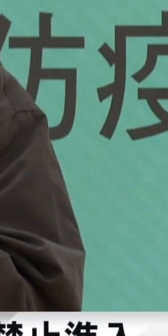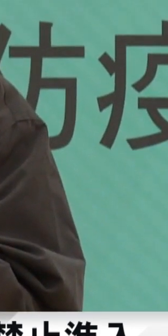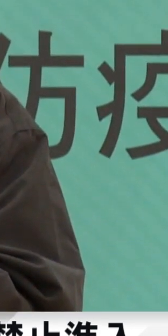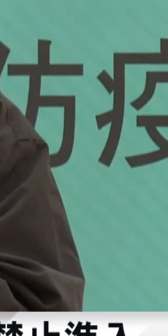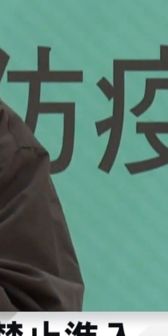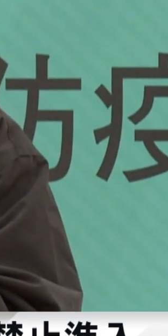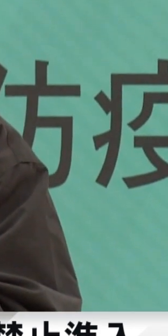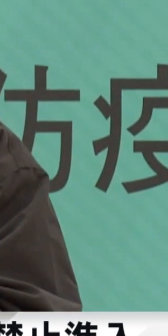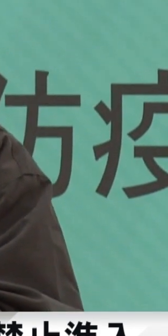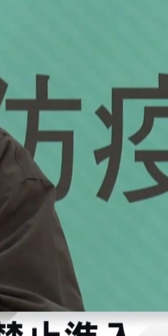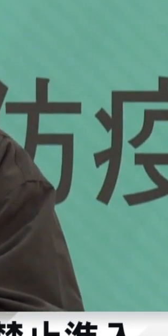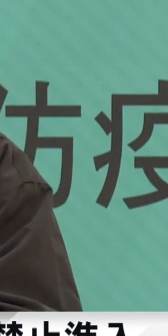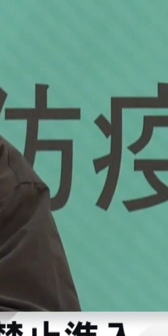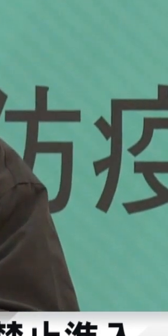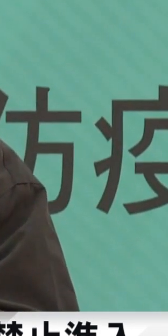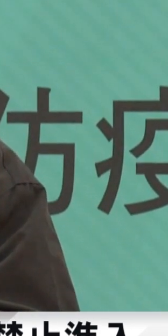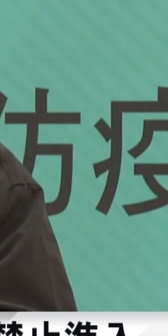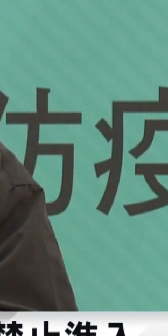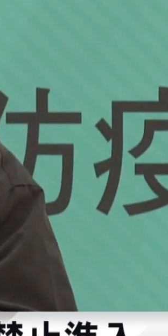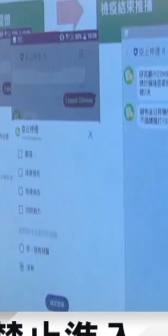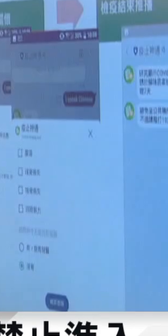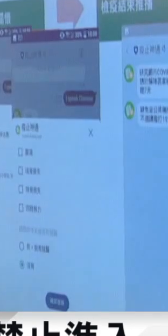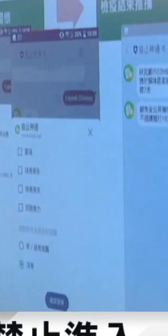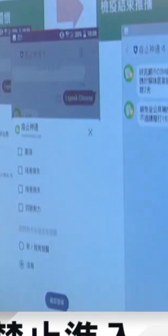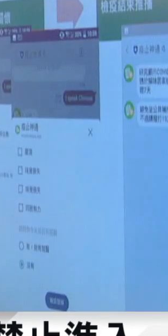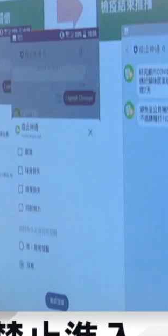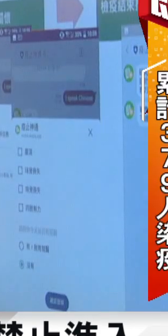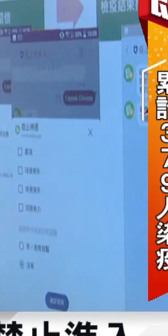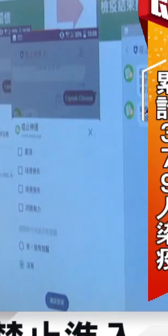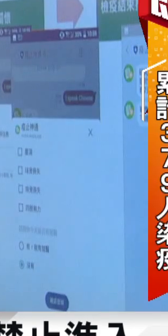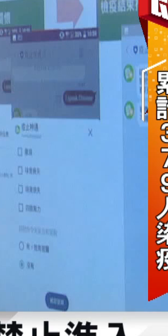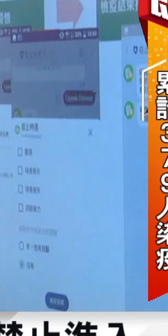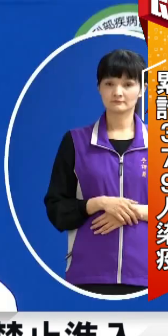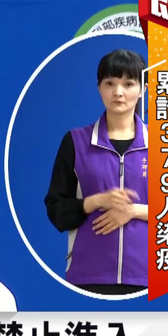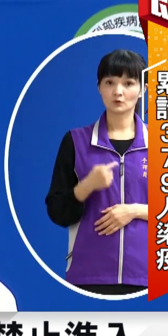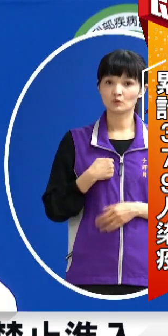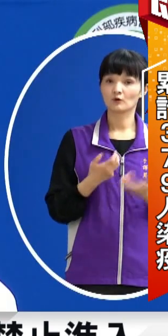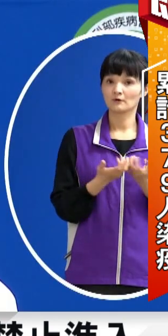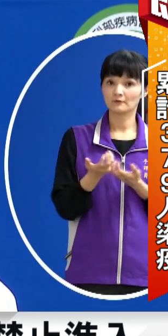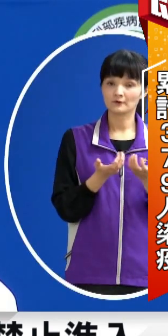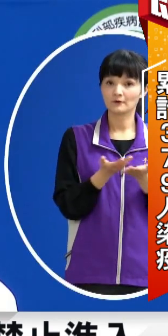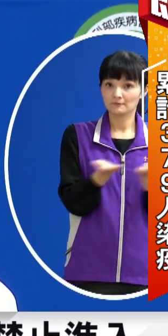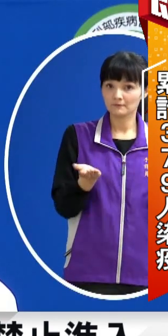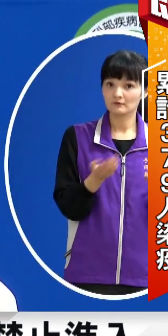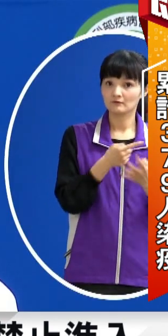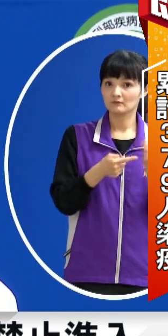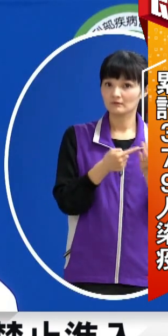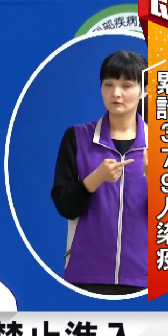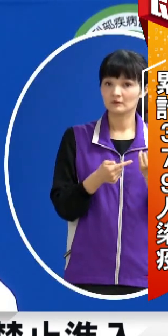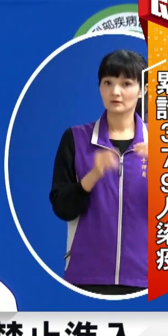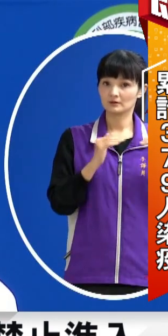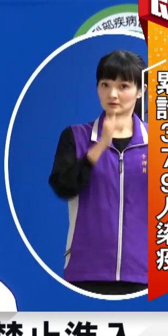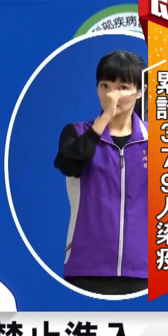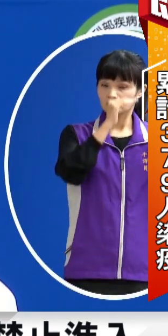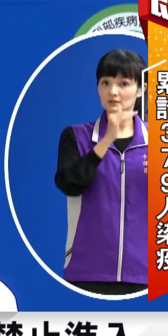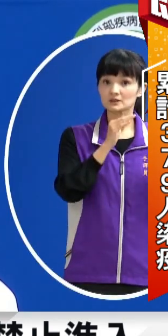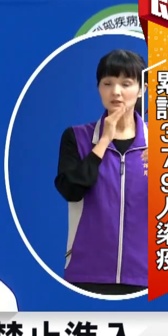足4周28片。 所以这两周的我们的配发量，大概是成人是